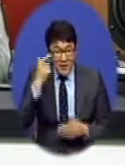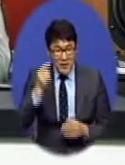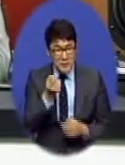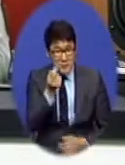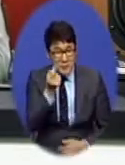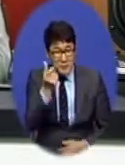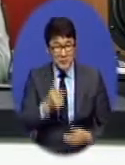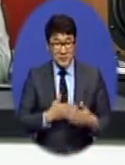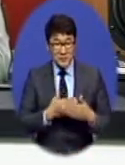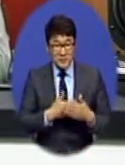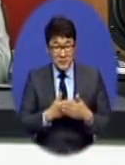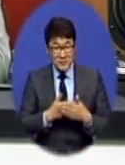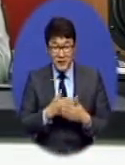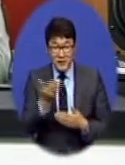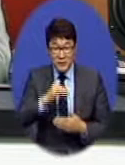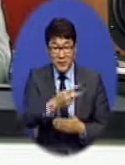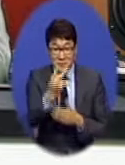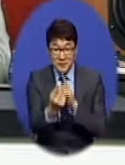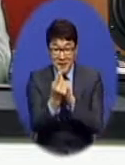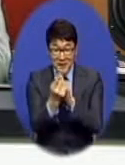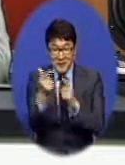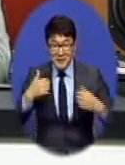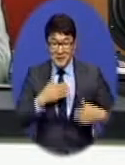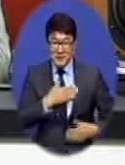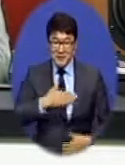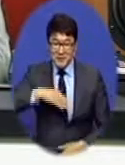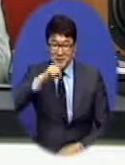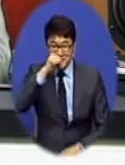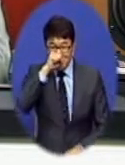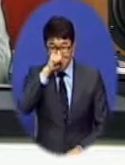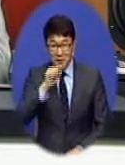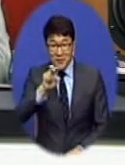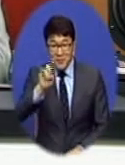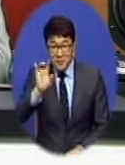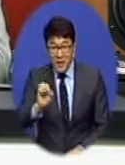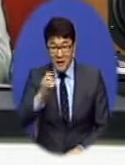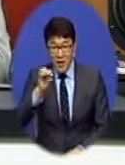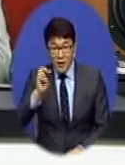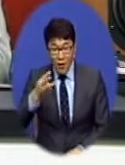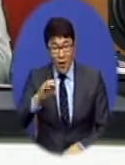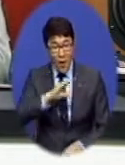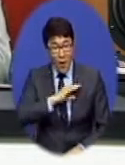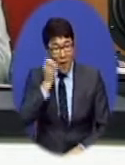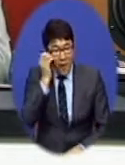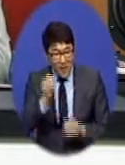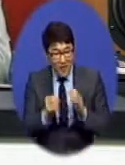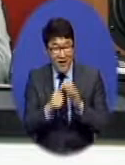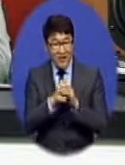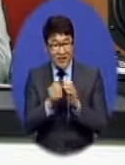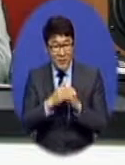조금 떨리는데요. 네. 만나 뵙게 돼서 기분은 좋습니다. 아, 저희도 너무 맹태열님도 전함이 굉장히 특이하셔요.